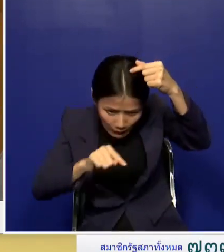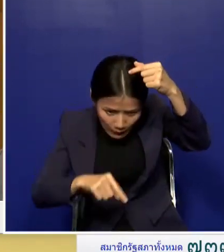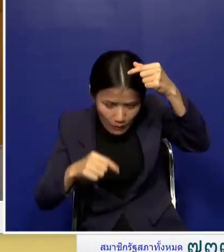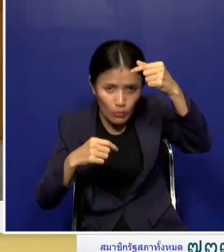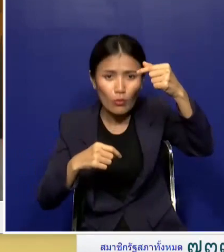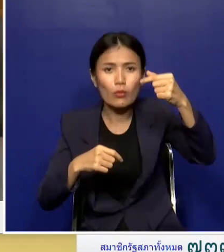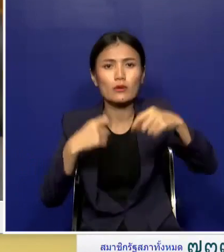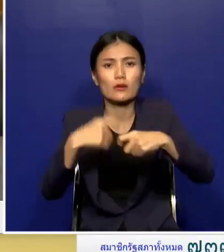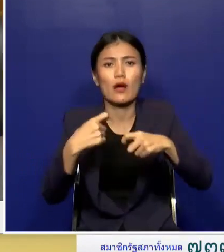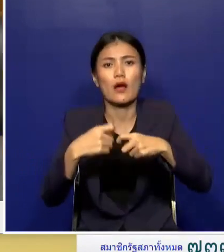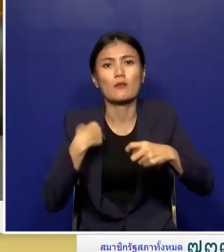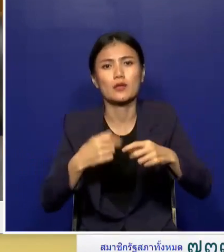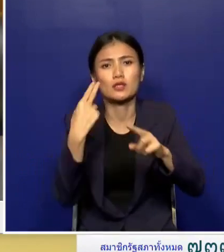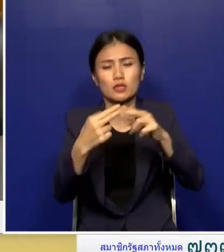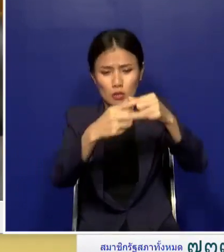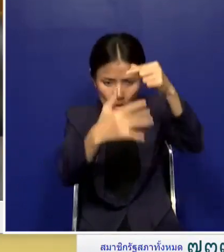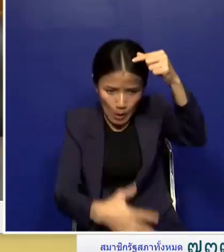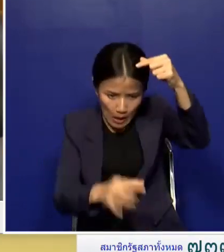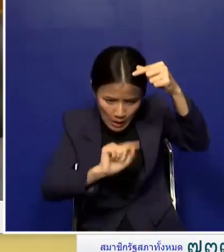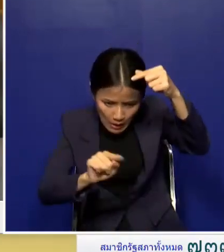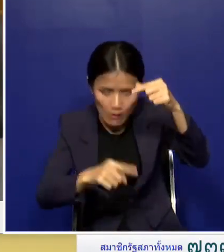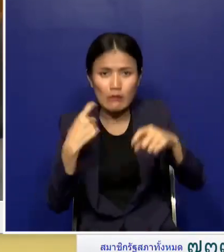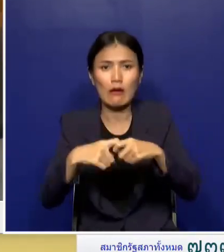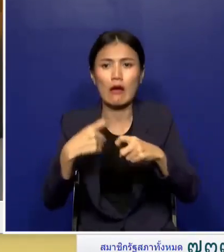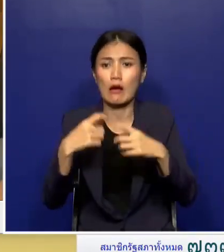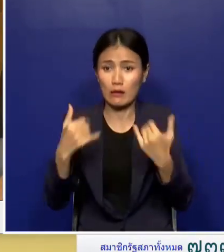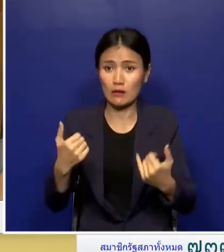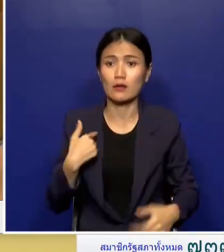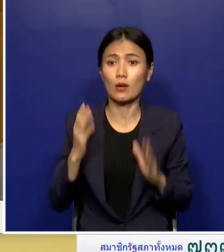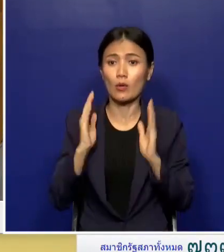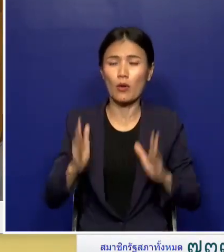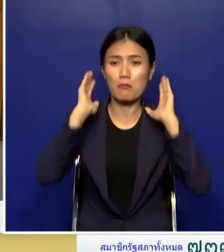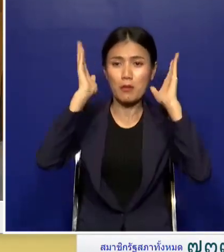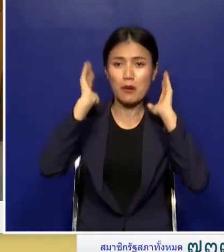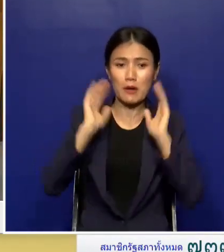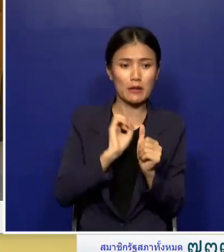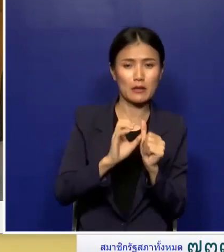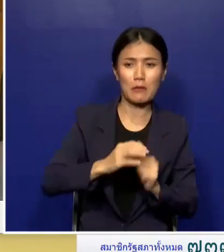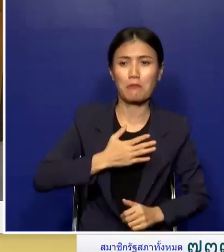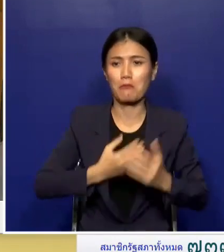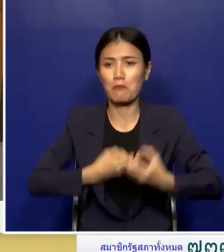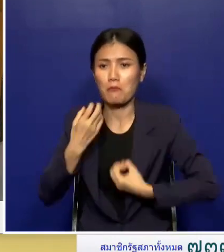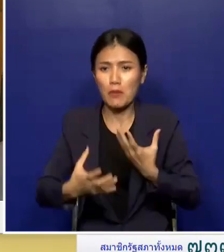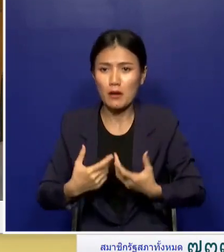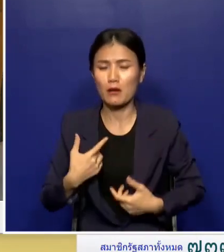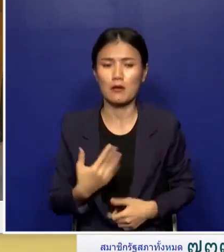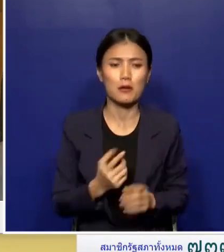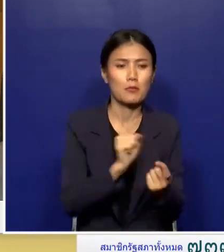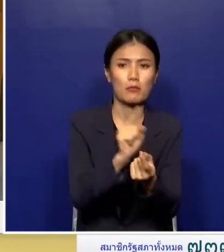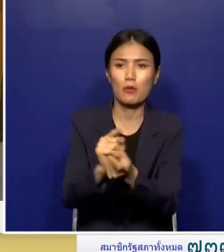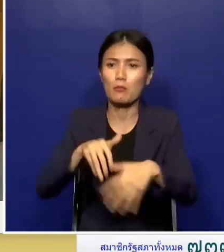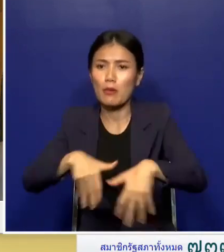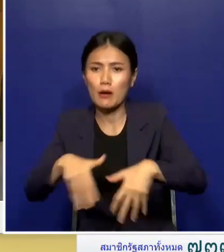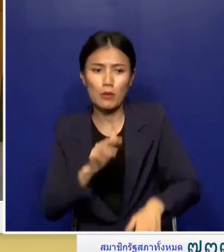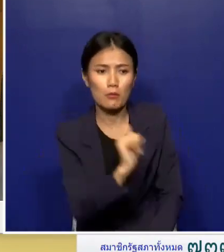ปจนถึงเรื่องการที่จะต้องแนะนำตัวทั้งประเทศการที่จะต้องไปปราศัยหรือว่าจะต้องไปพบปะกับพี่น้องประชาชนเ